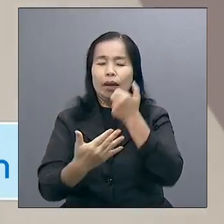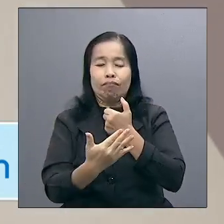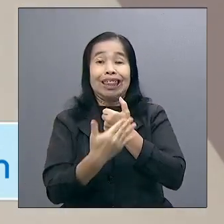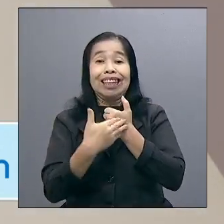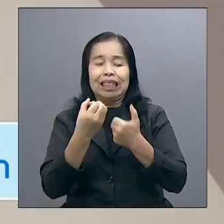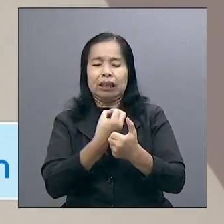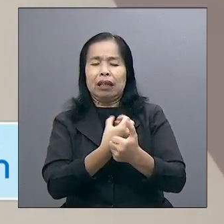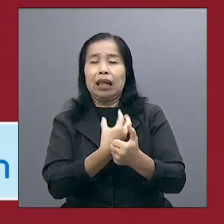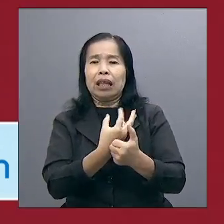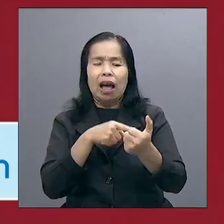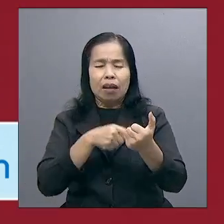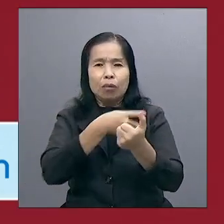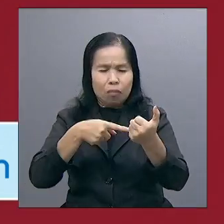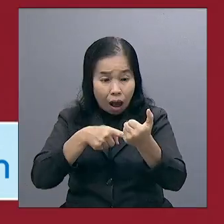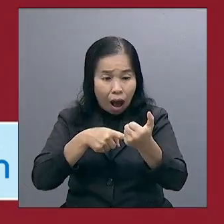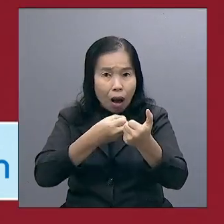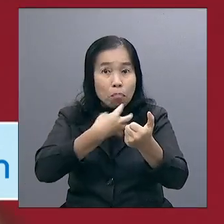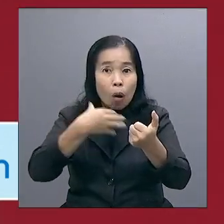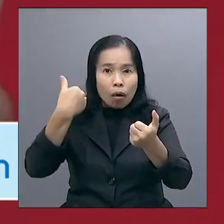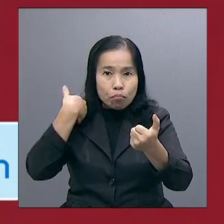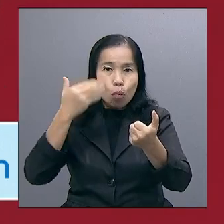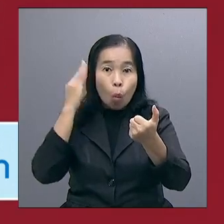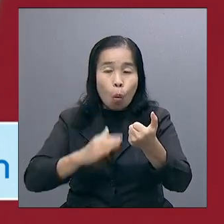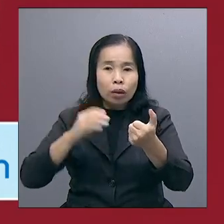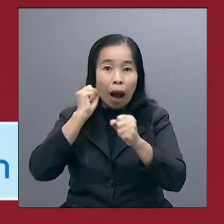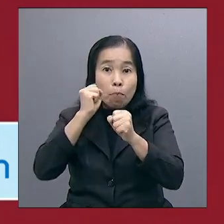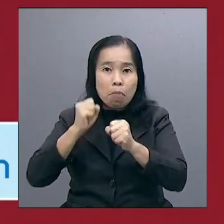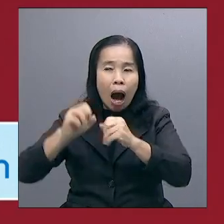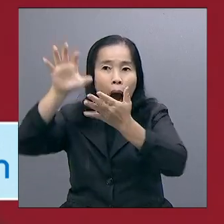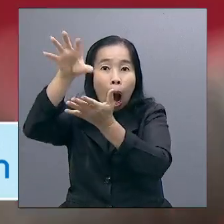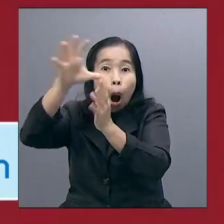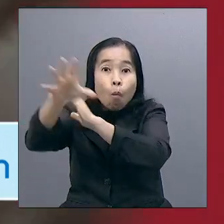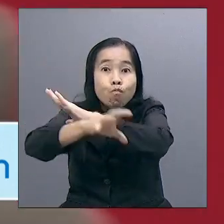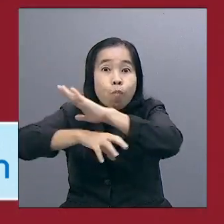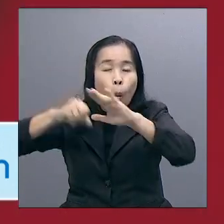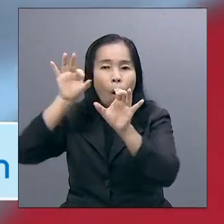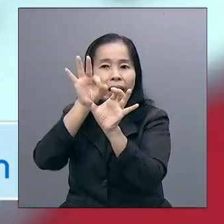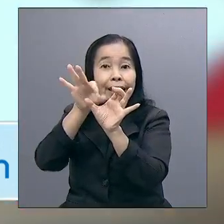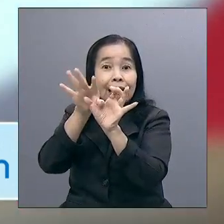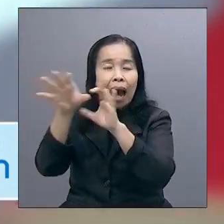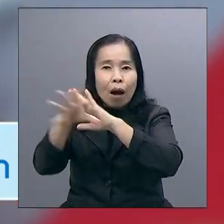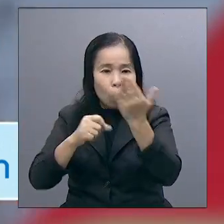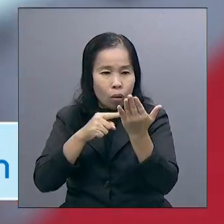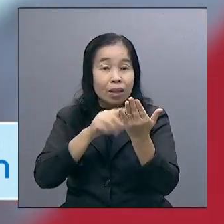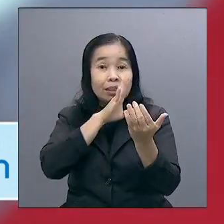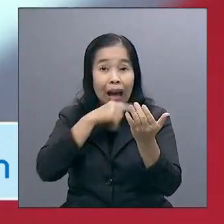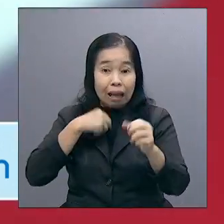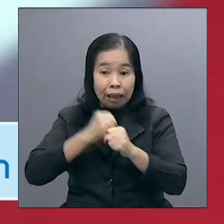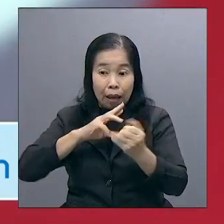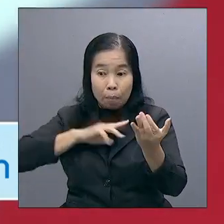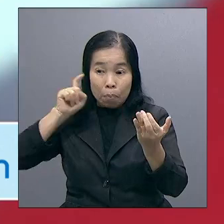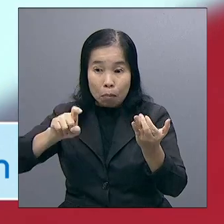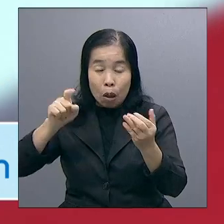บอกวามีผู้เข้าสู่ระบบธนาคารของคุณจากอุปกรณ์อื่นหากไมได้ดำมอนการด้ตอนเองโปดติดต่อทันที